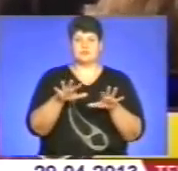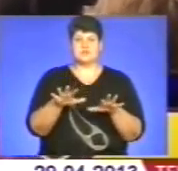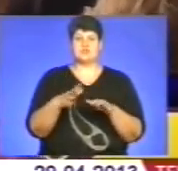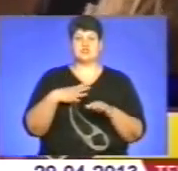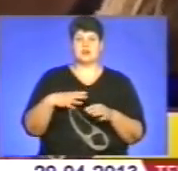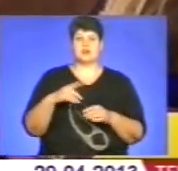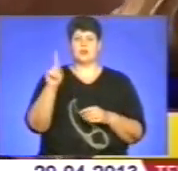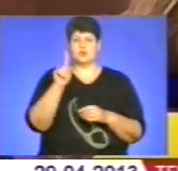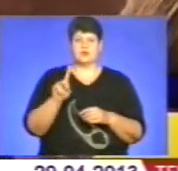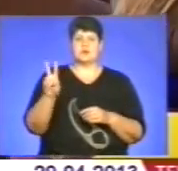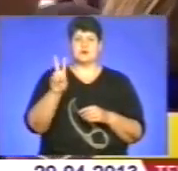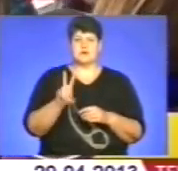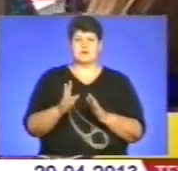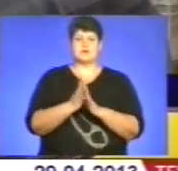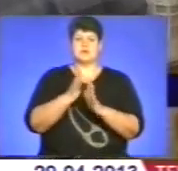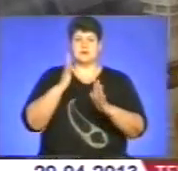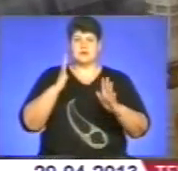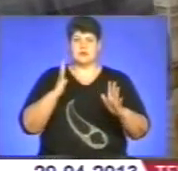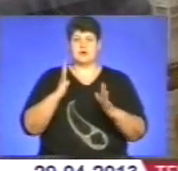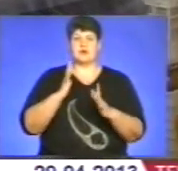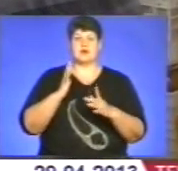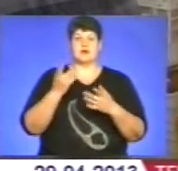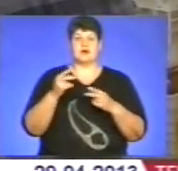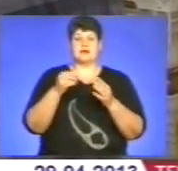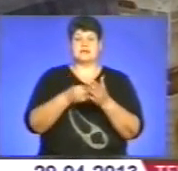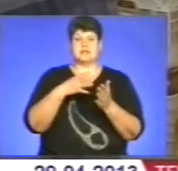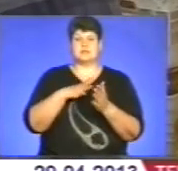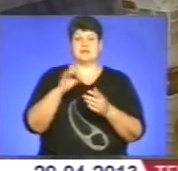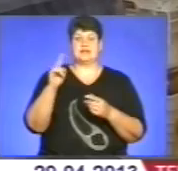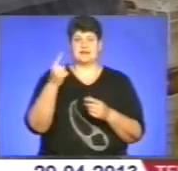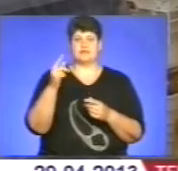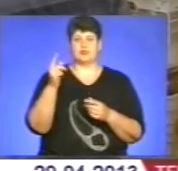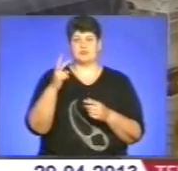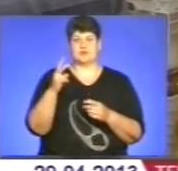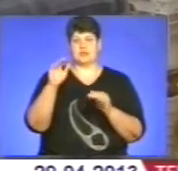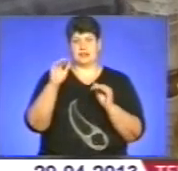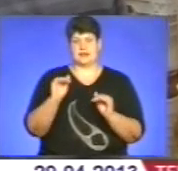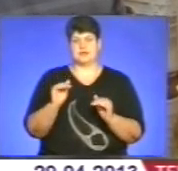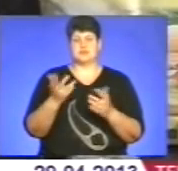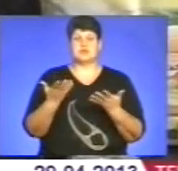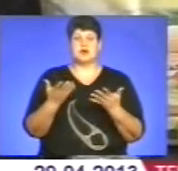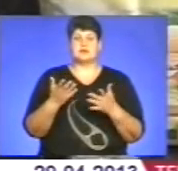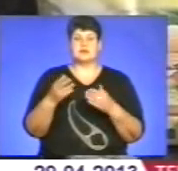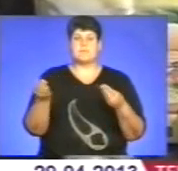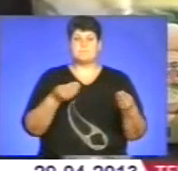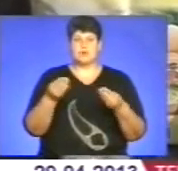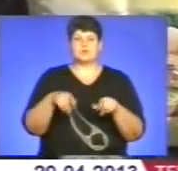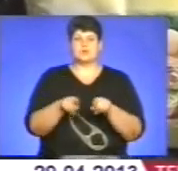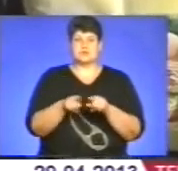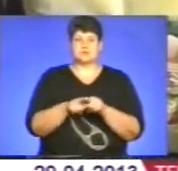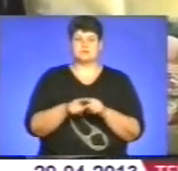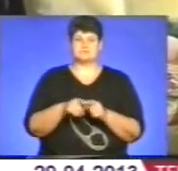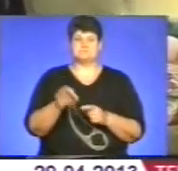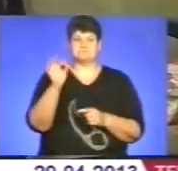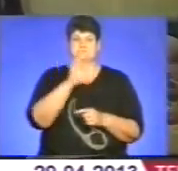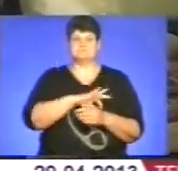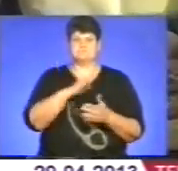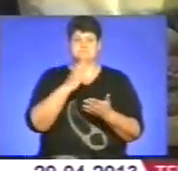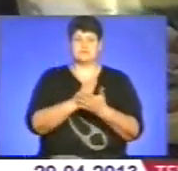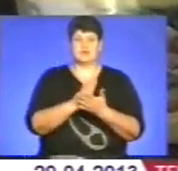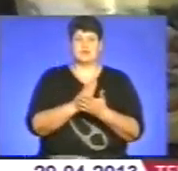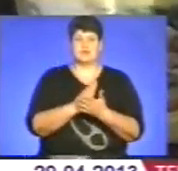годину-дві, хоча її ціна була лише на гривню півтори нижчою, ніж зазвичай. На борошно також попит. Ціна 3 гривні за